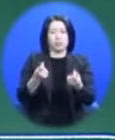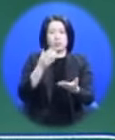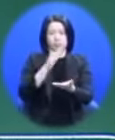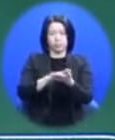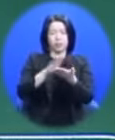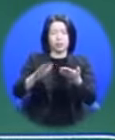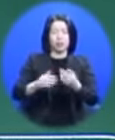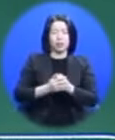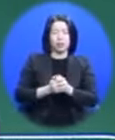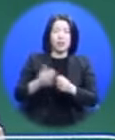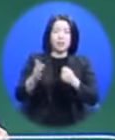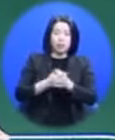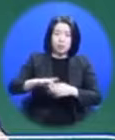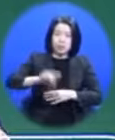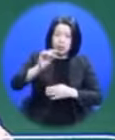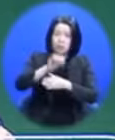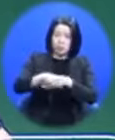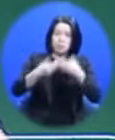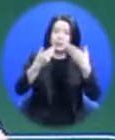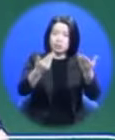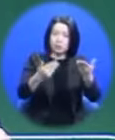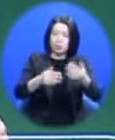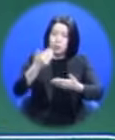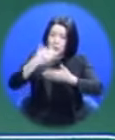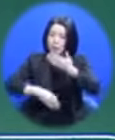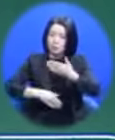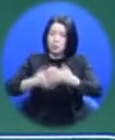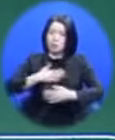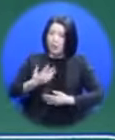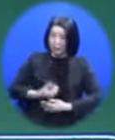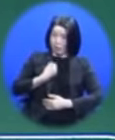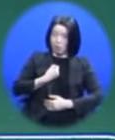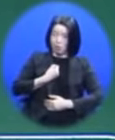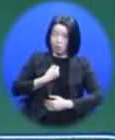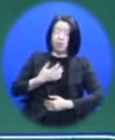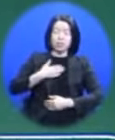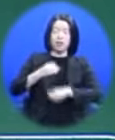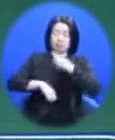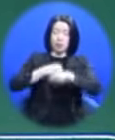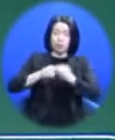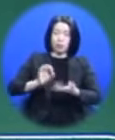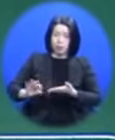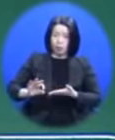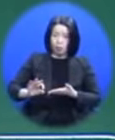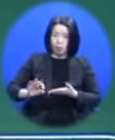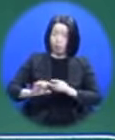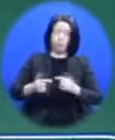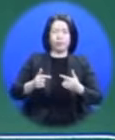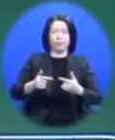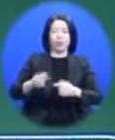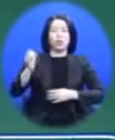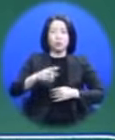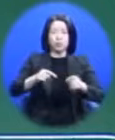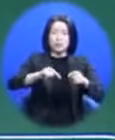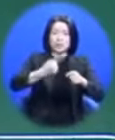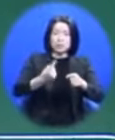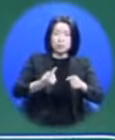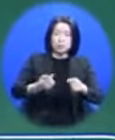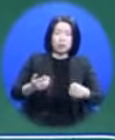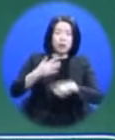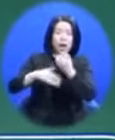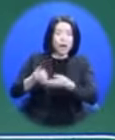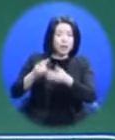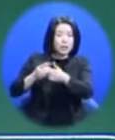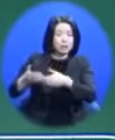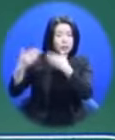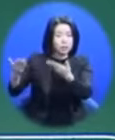그래서 첫 열매만 드리고 나머지는 다 내 거야 내 맘대로 또 십일조는 하나님께 드리고 나머지 10분의 9는